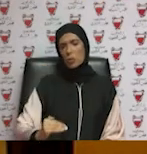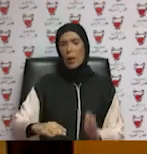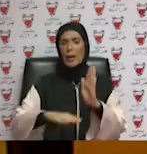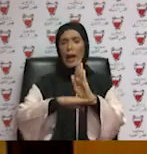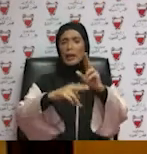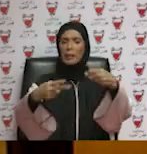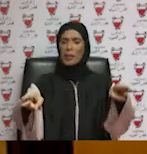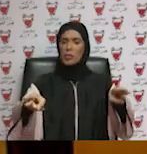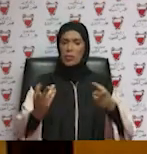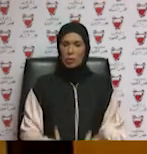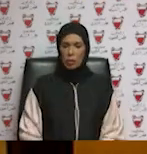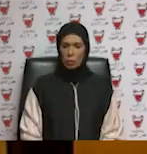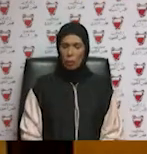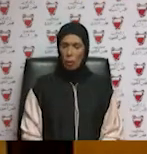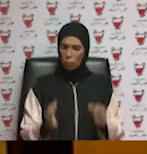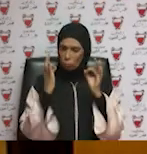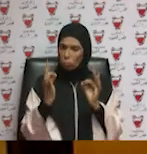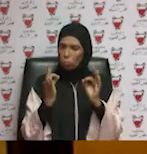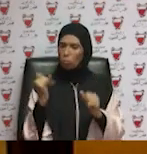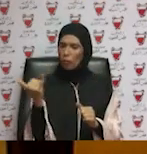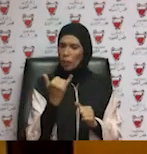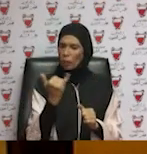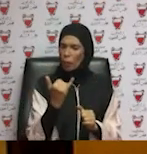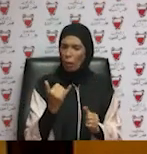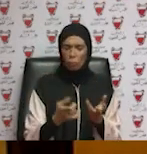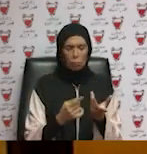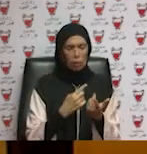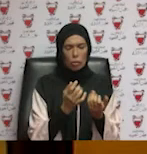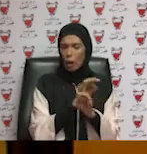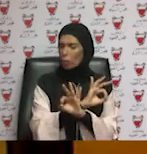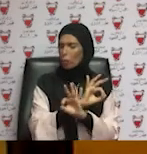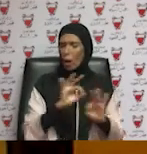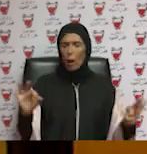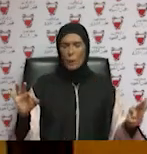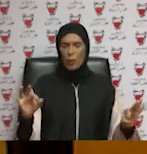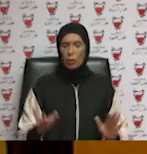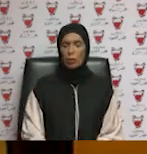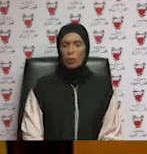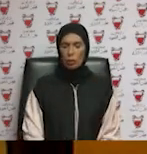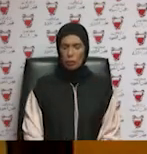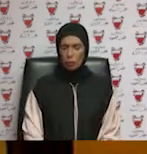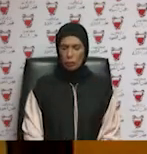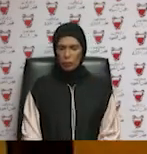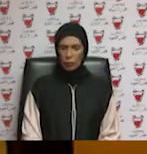الأهم منه هو التأكد من استيفاء الاشتراطات للترخيص.